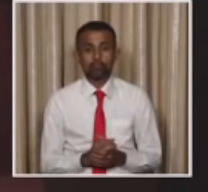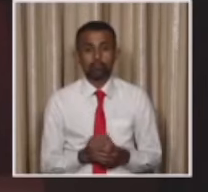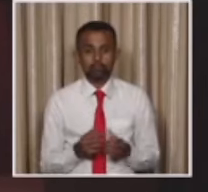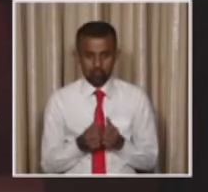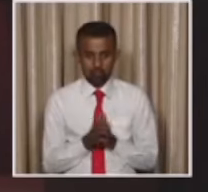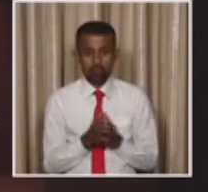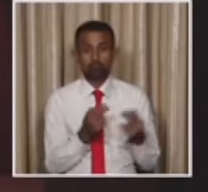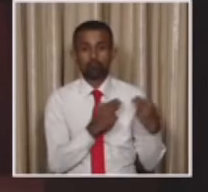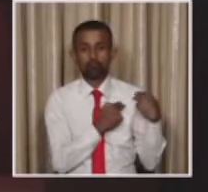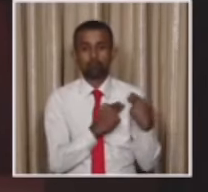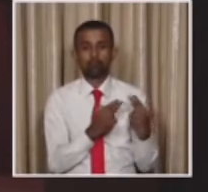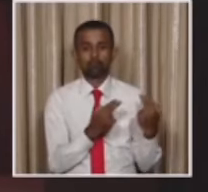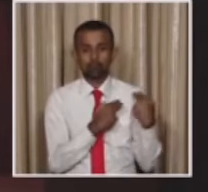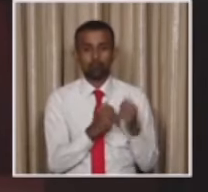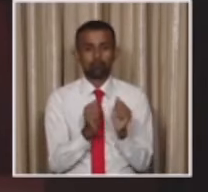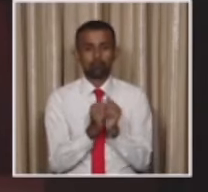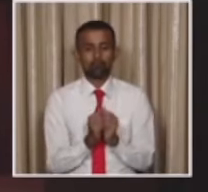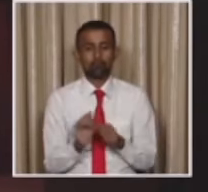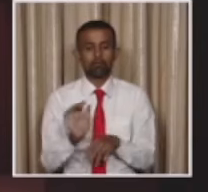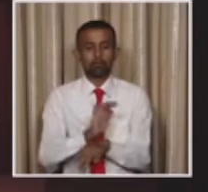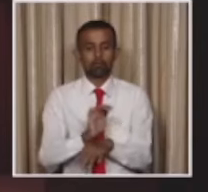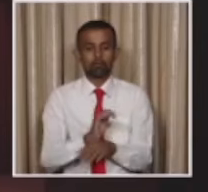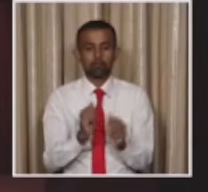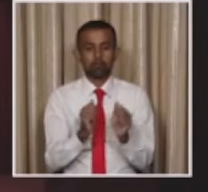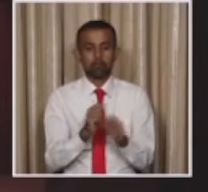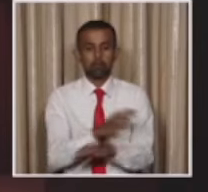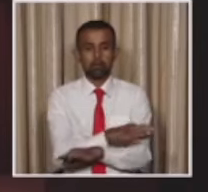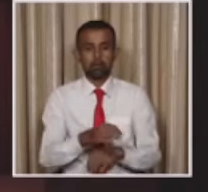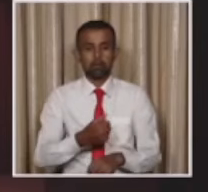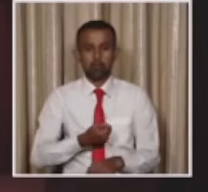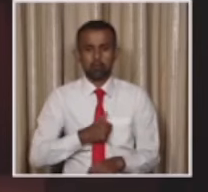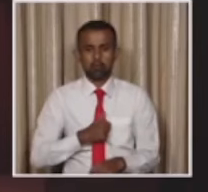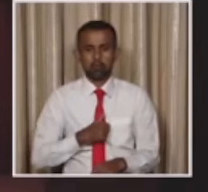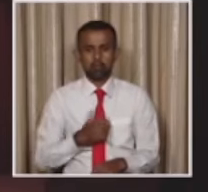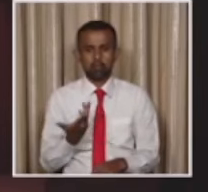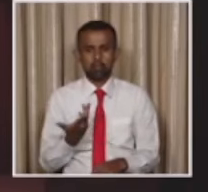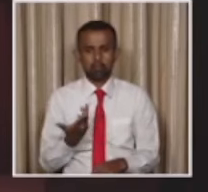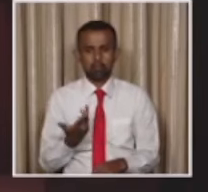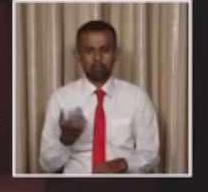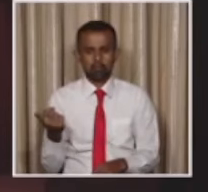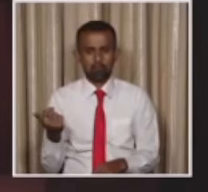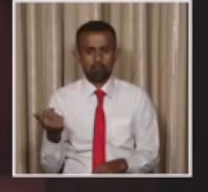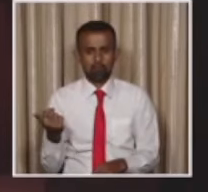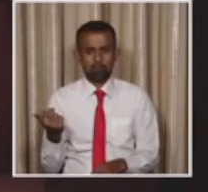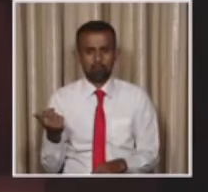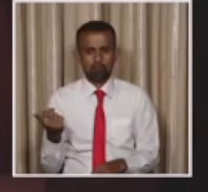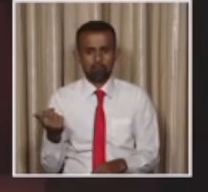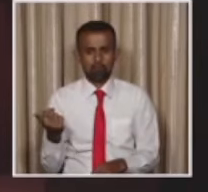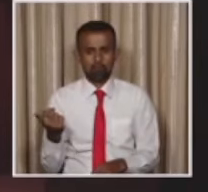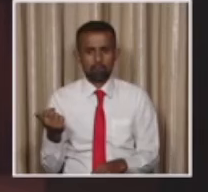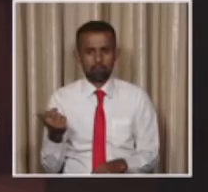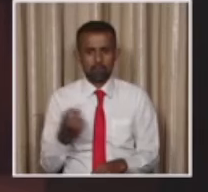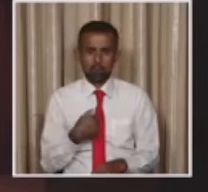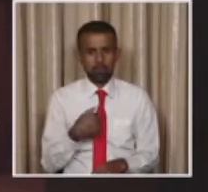වගවීමෙන් වගකීමෙන් ක්‍රියාත්මක කරන්නට ඩිජිටල්කරණයට විරුද්ධ ඒ වෙනම විරුද්ධ කොට්ටාසයක් ඉන්නවා. ඒක